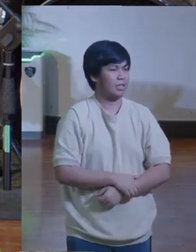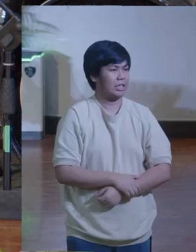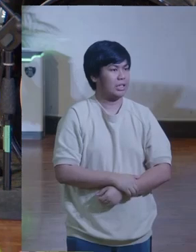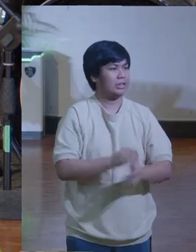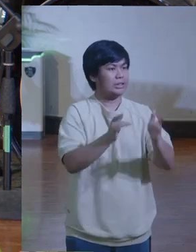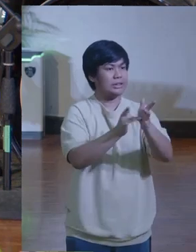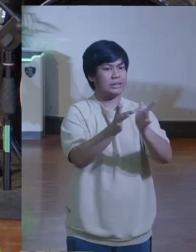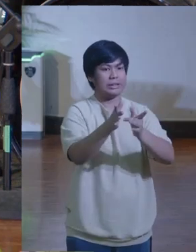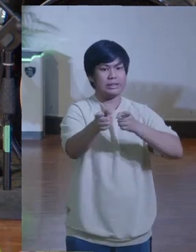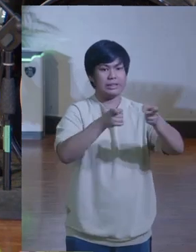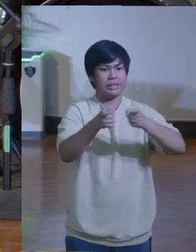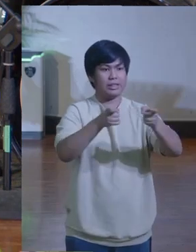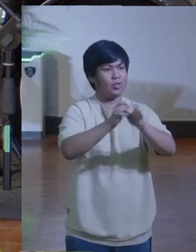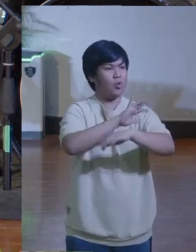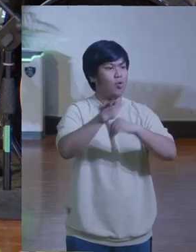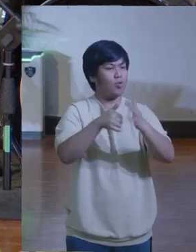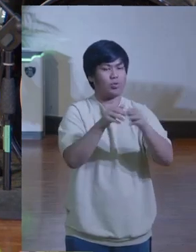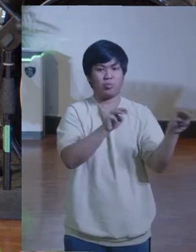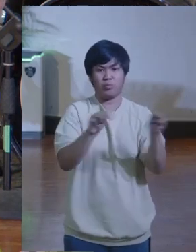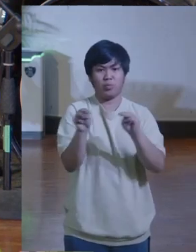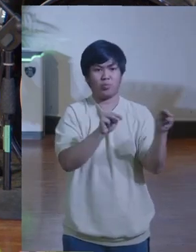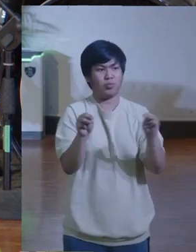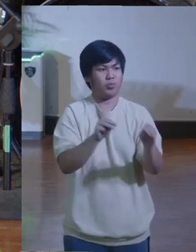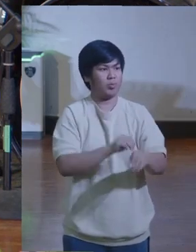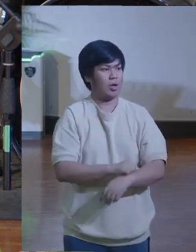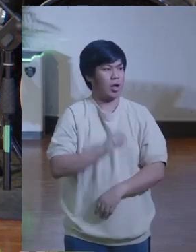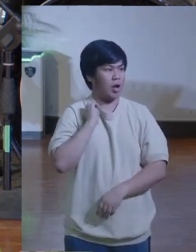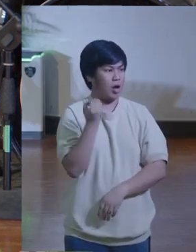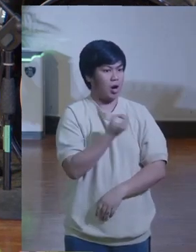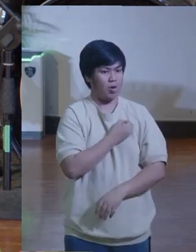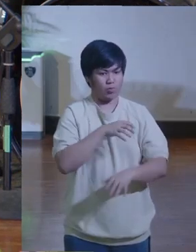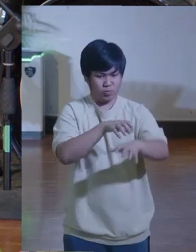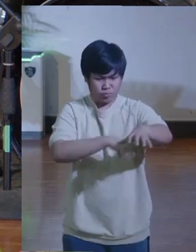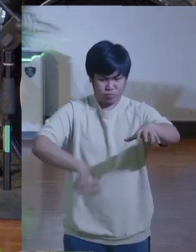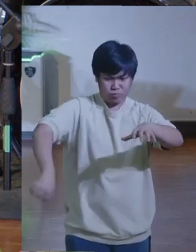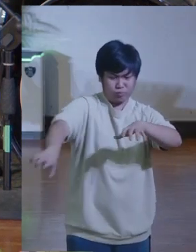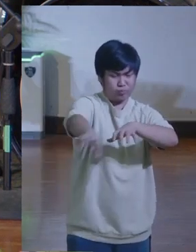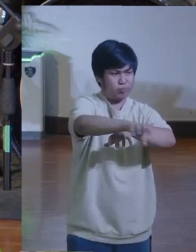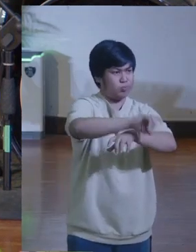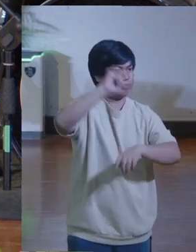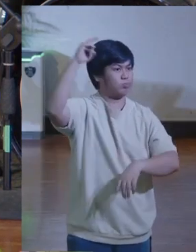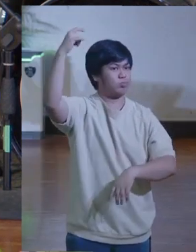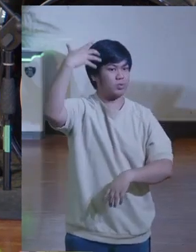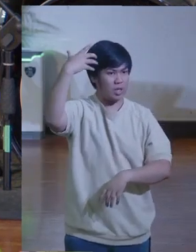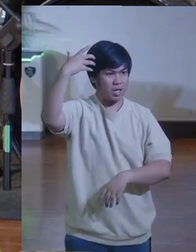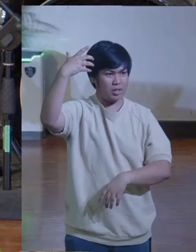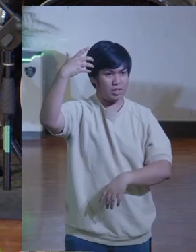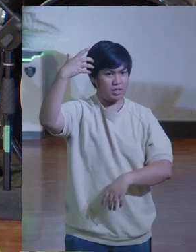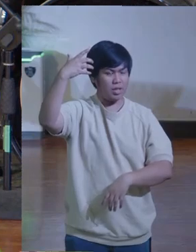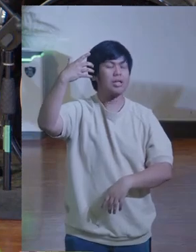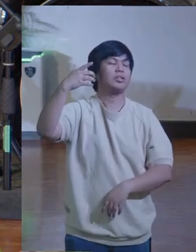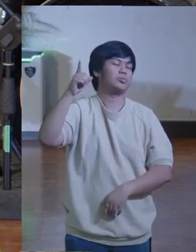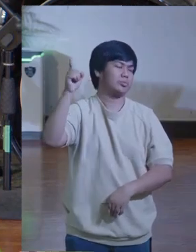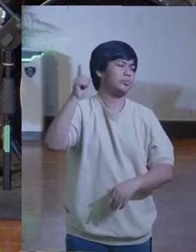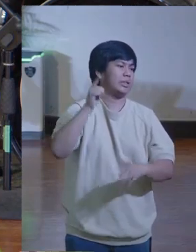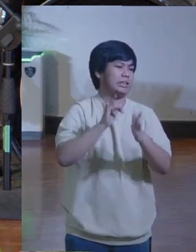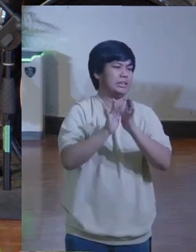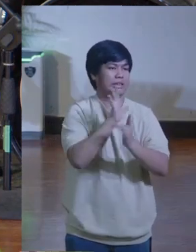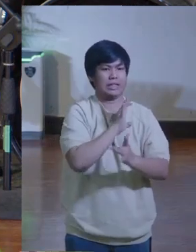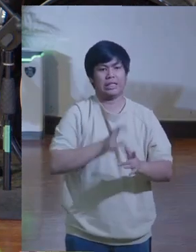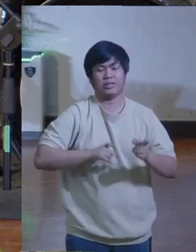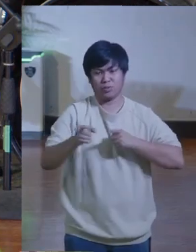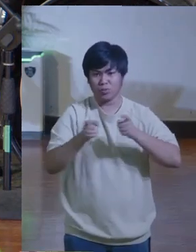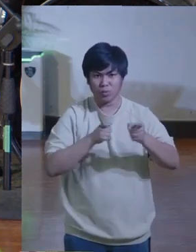niya ang lahat ng gumagalaw sa mundo, ang pag-ikot ng ating mundo, ang pag-revolve ng ating mundo around the sun,